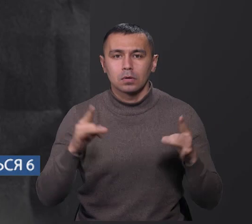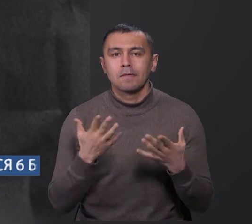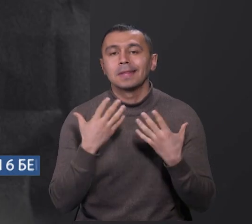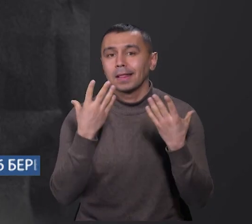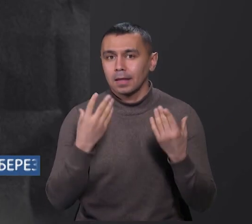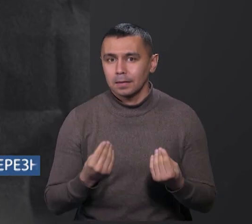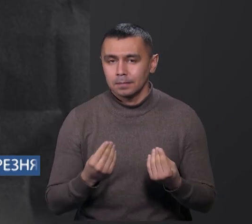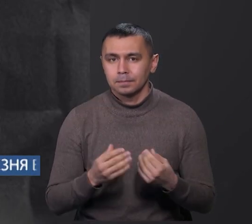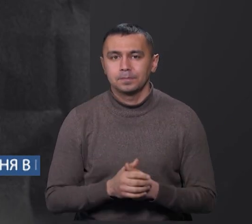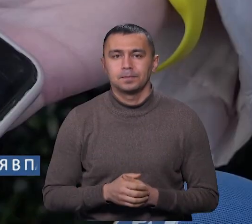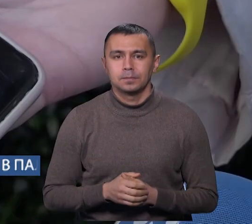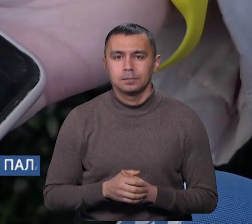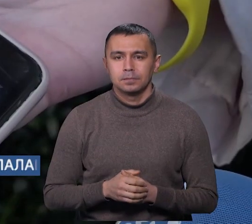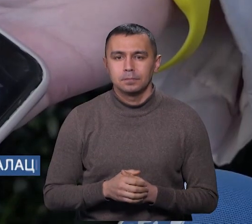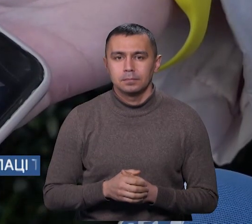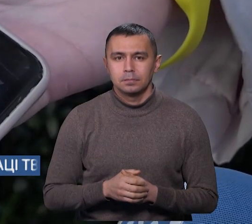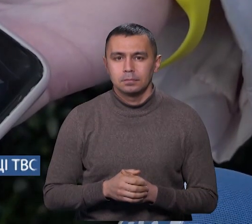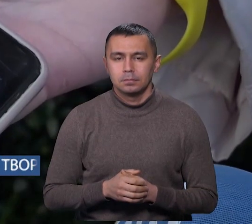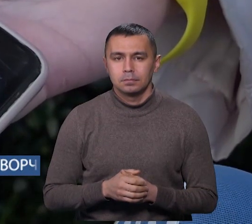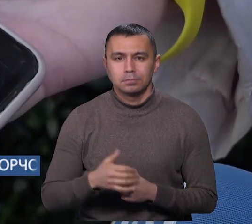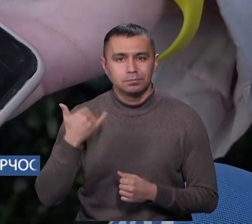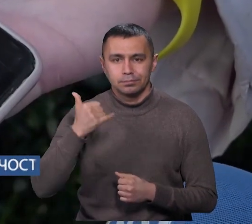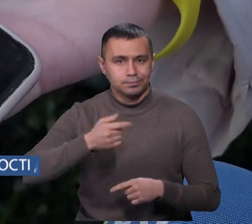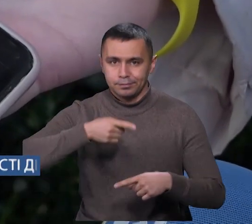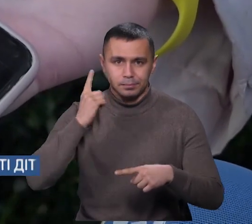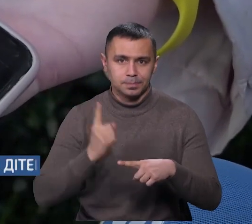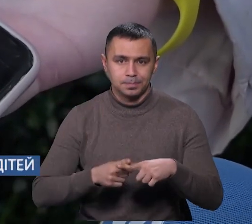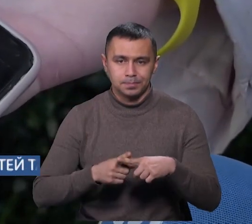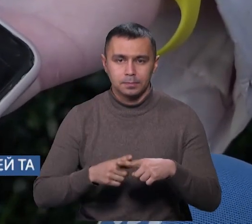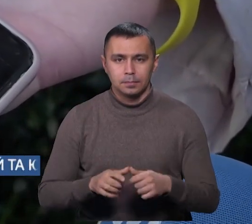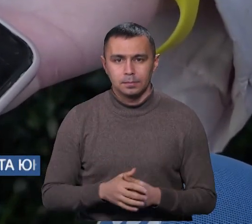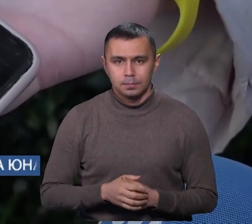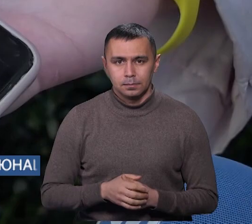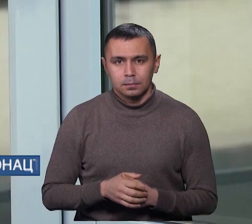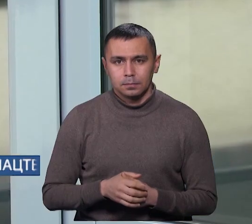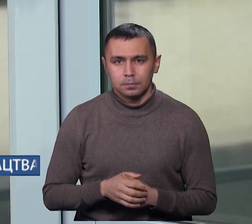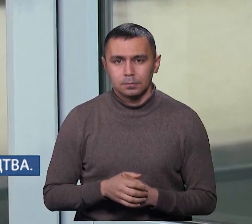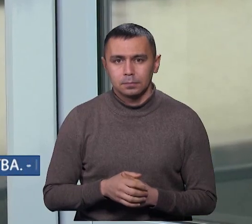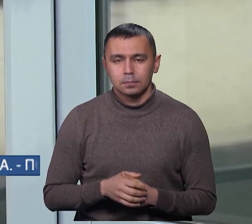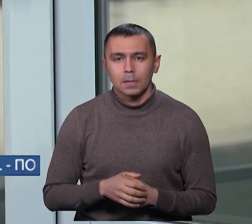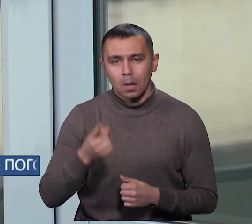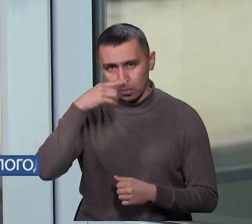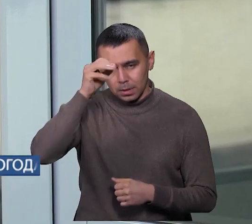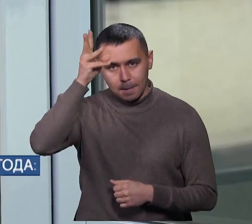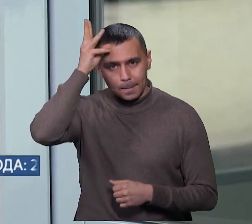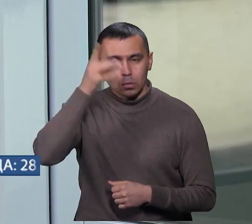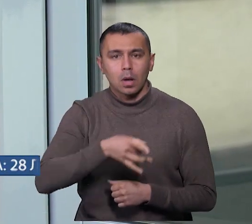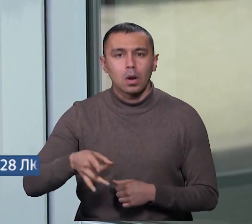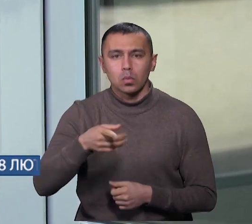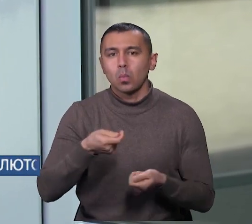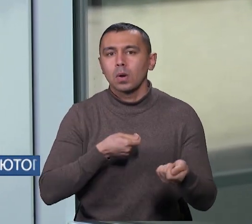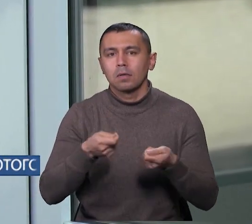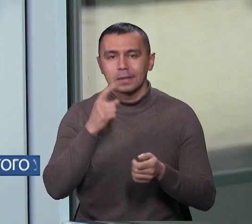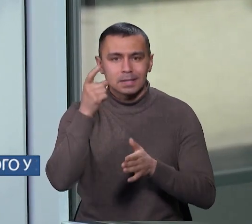вихідний. Ваш виклик переадресовується на автовідповідач. Будь ласка, зачекайте. Поліцейські Хмельницького районного